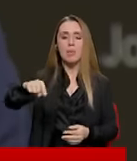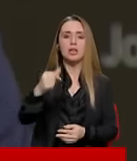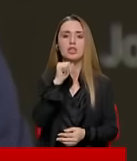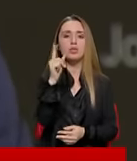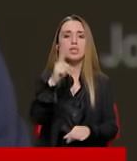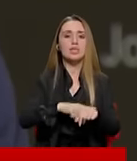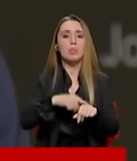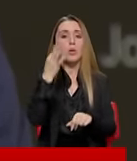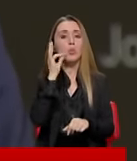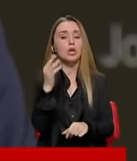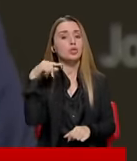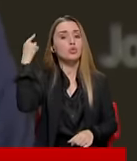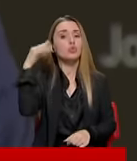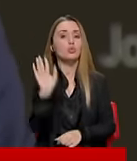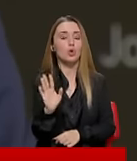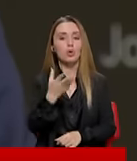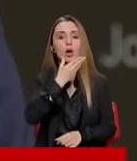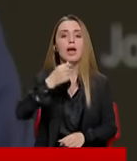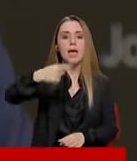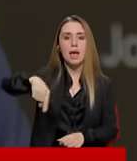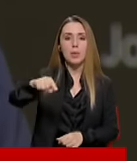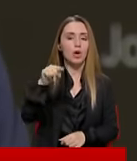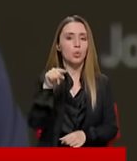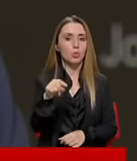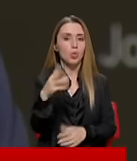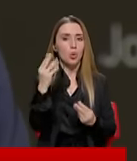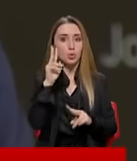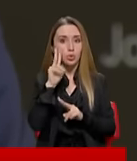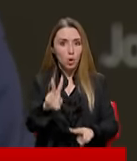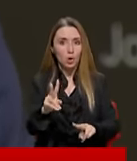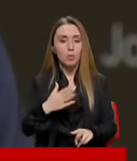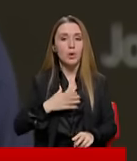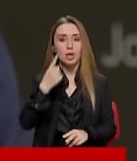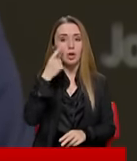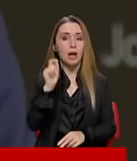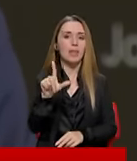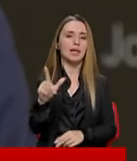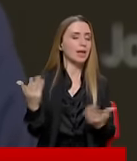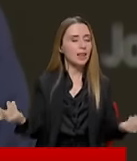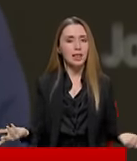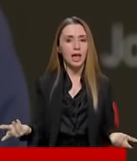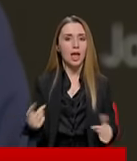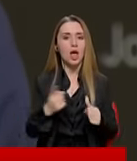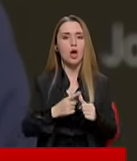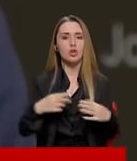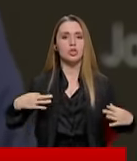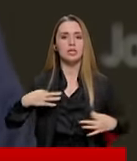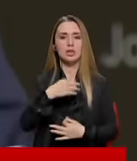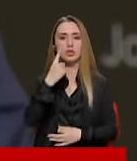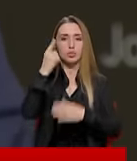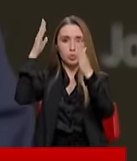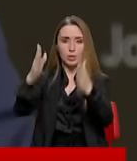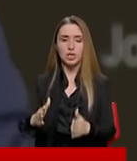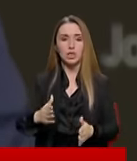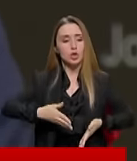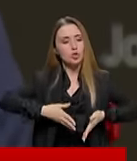bu şekilde düşünülmüyor şimdi emeklinin bu durumda olduğunu görünce Bence yapmaları gereken önce sayın cumhurbaşkanı